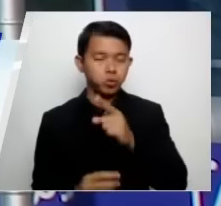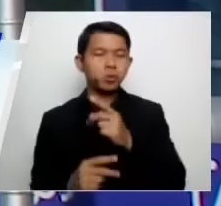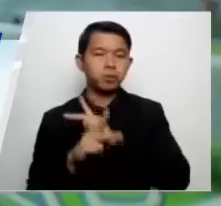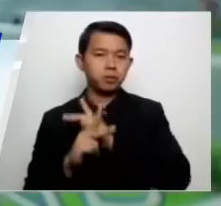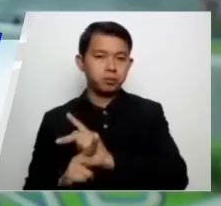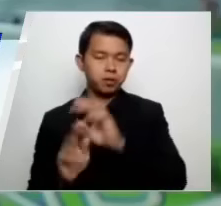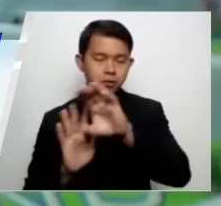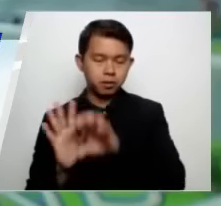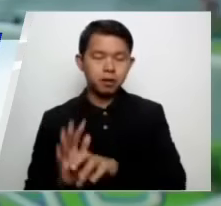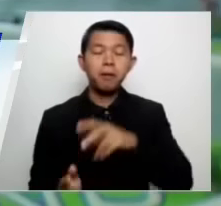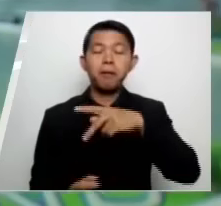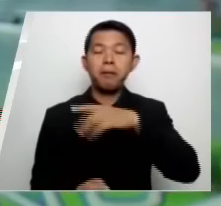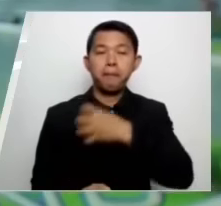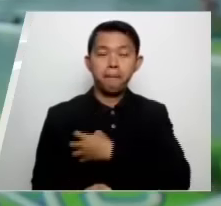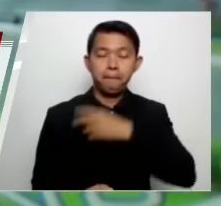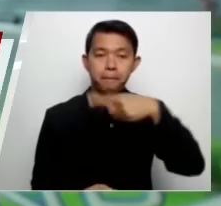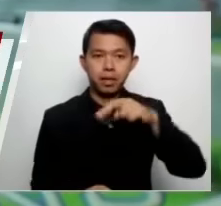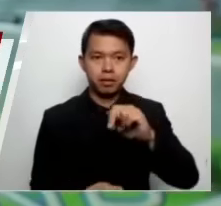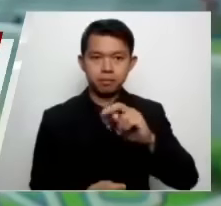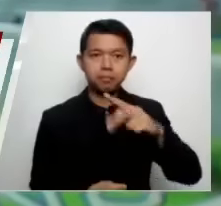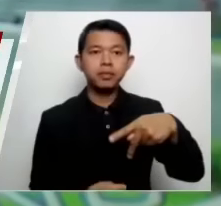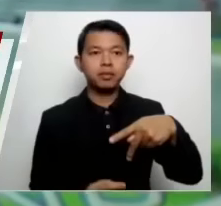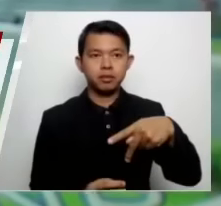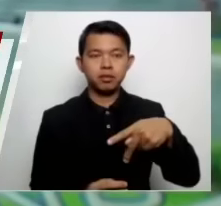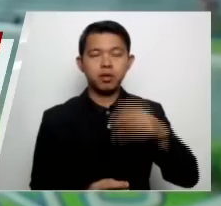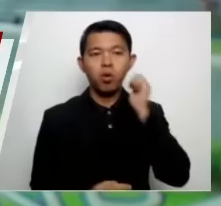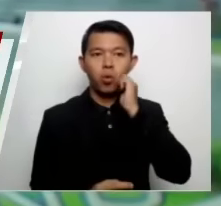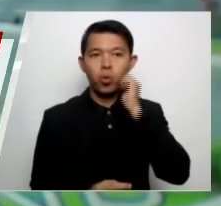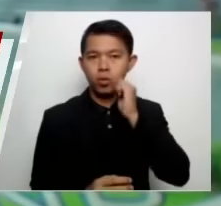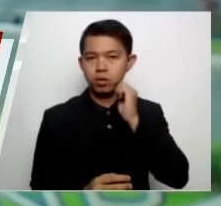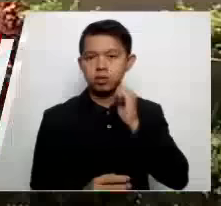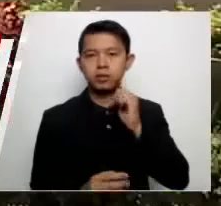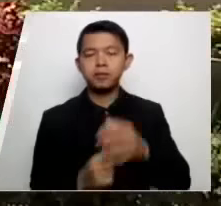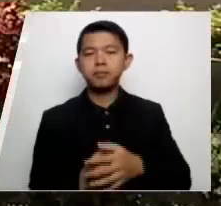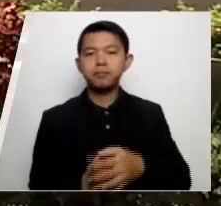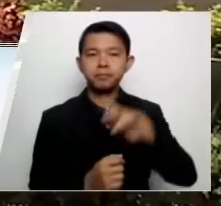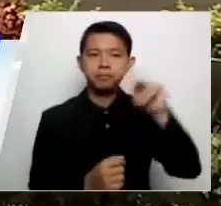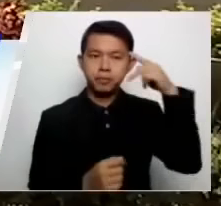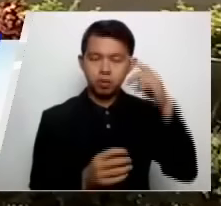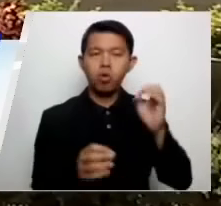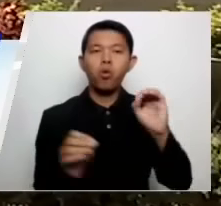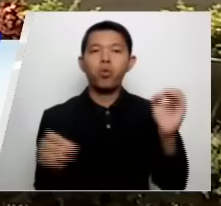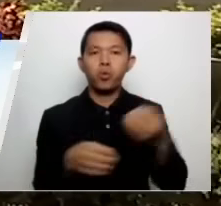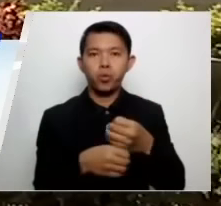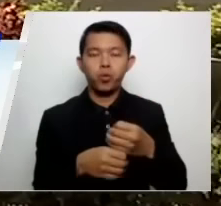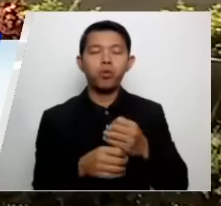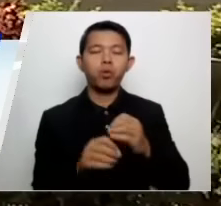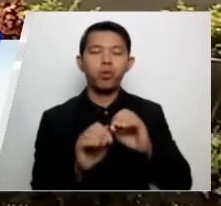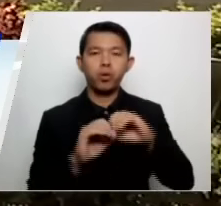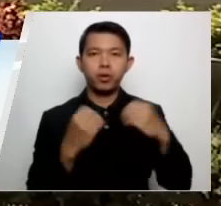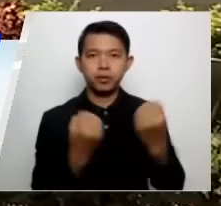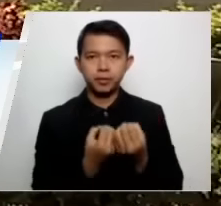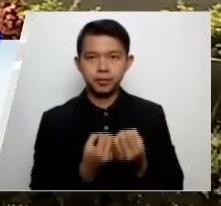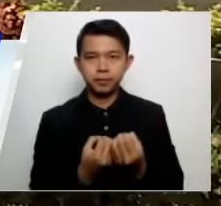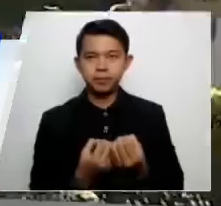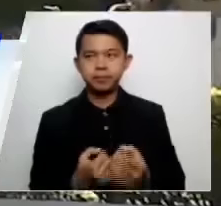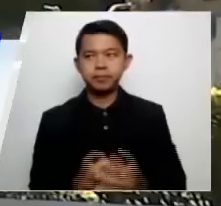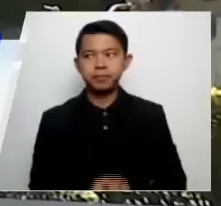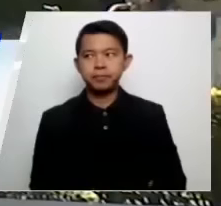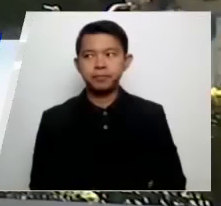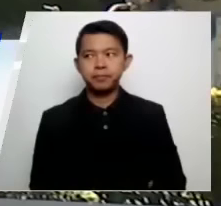PNP should and will always remain a political organization po. Hindi naman direktang sinagot ng Armed Forces of the